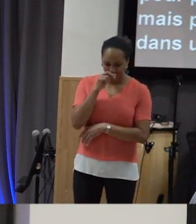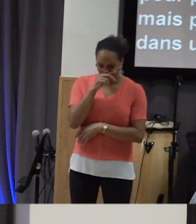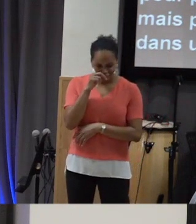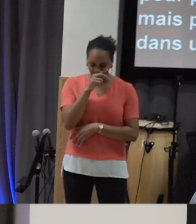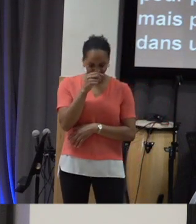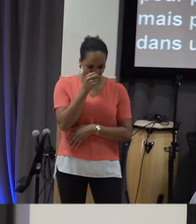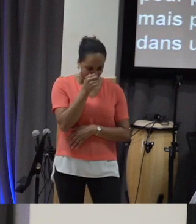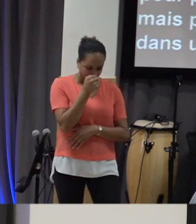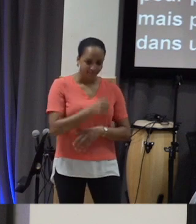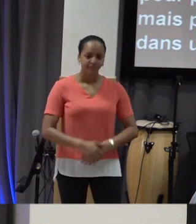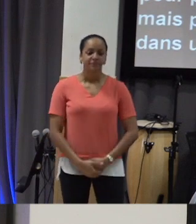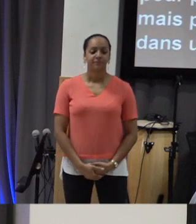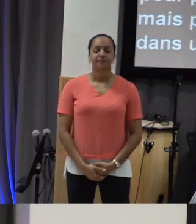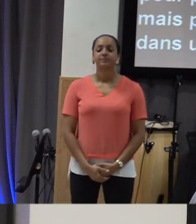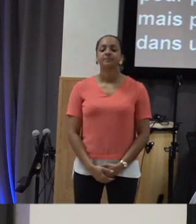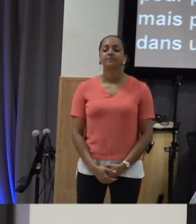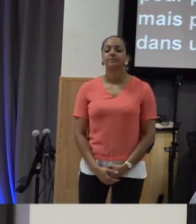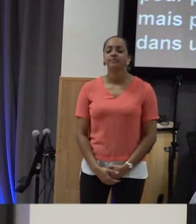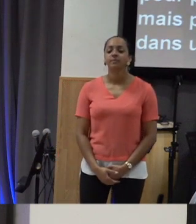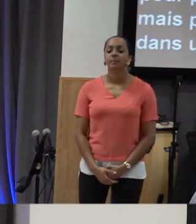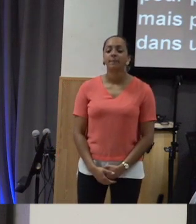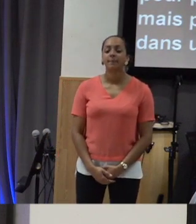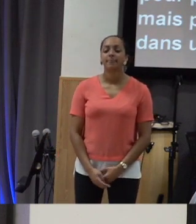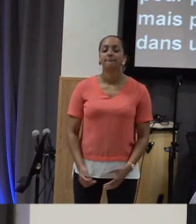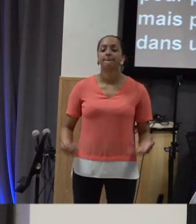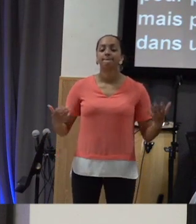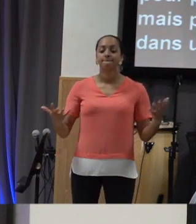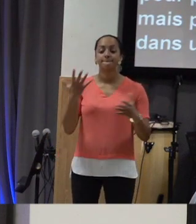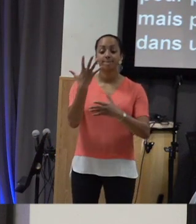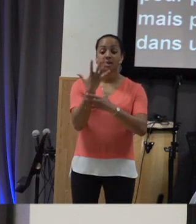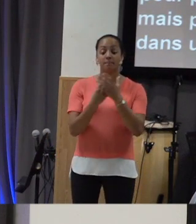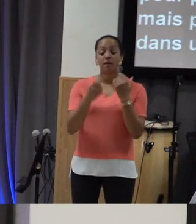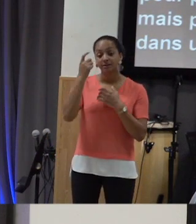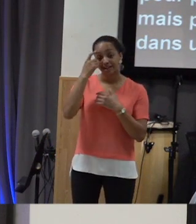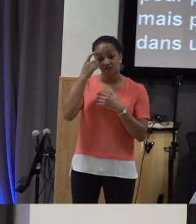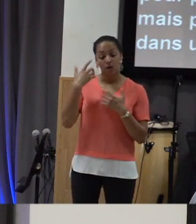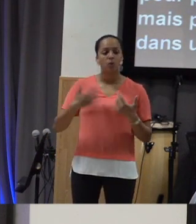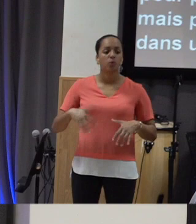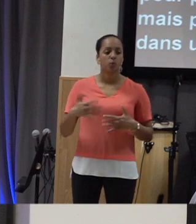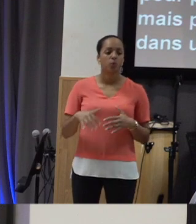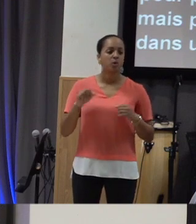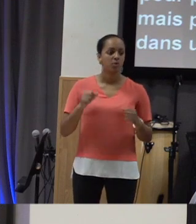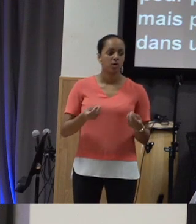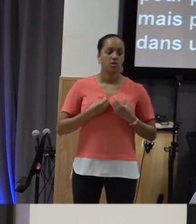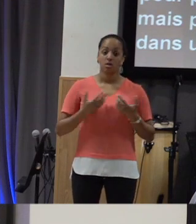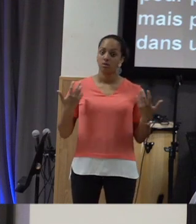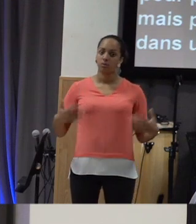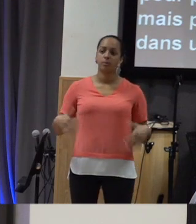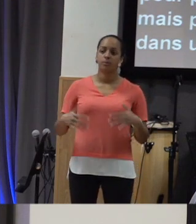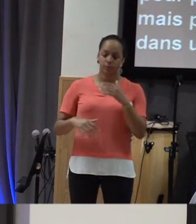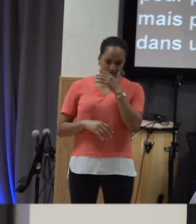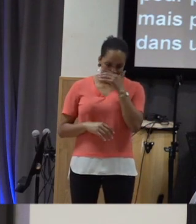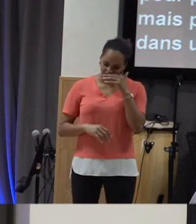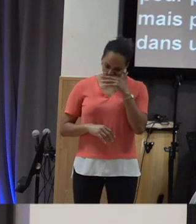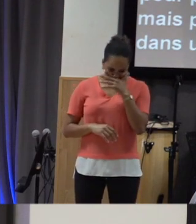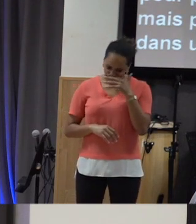Le manque de sagesse, c'est dévastateur et ce genre de prières que j'ai déjà entendues dans les églises évangéliques ne peuvent pas